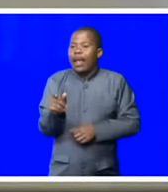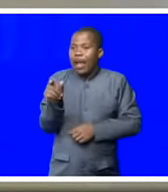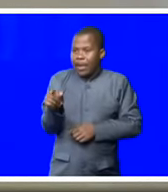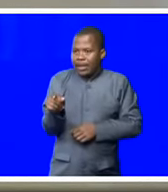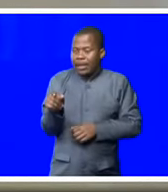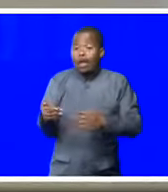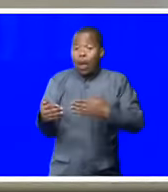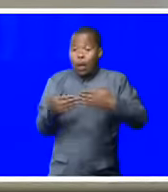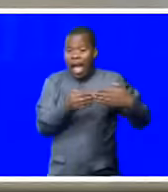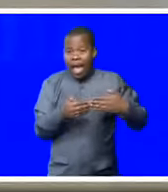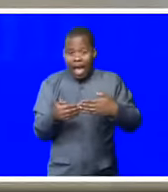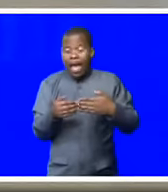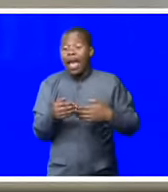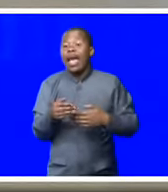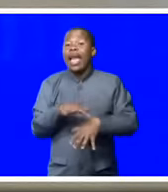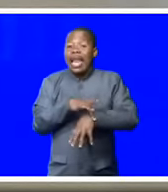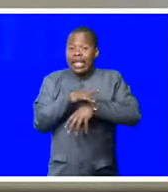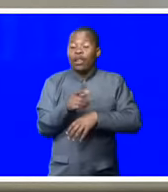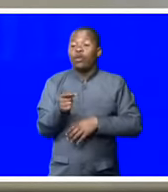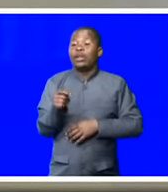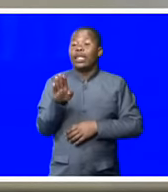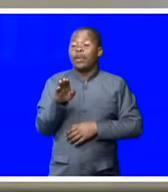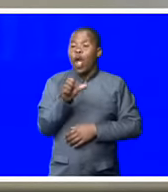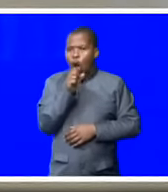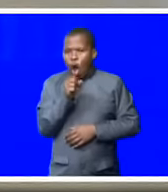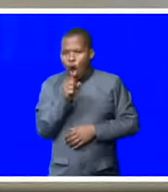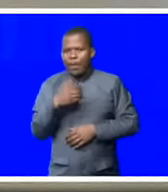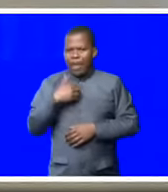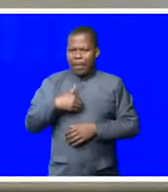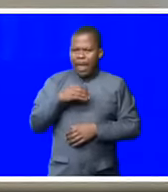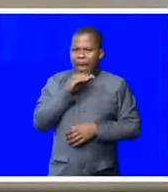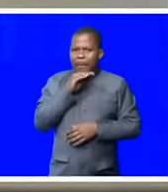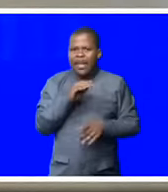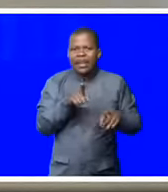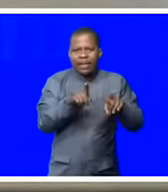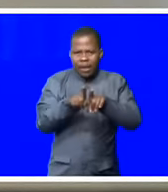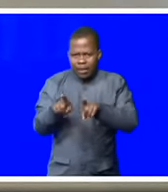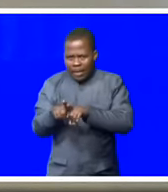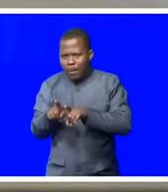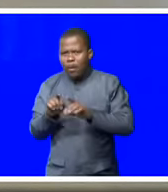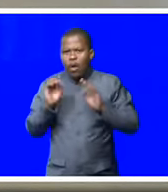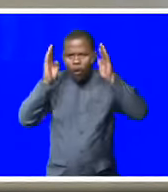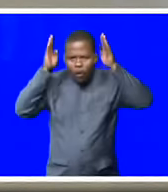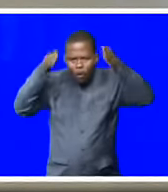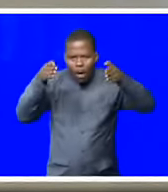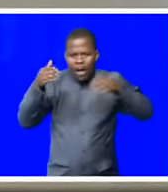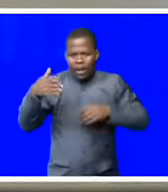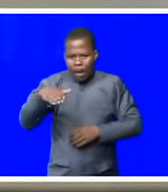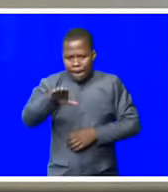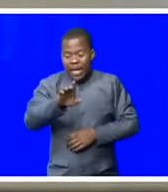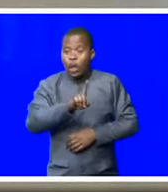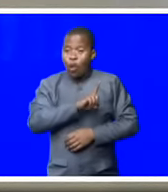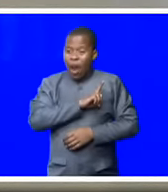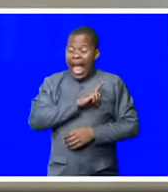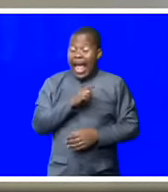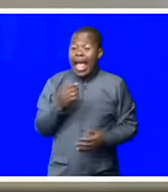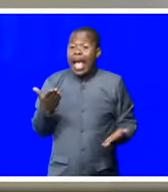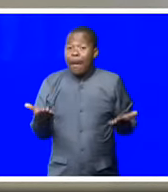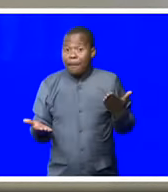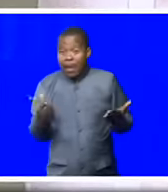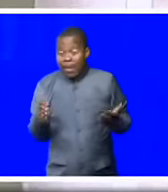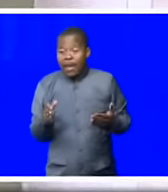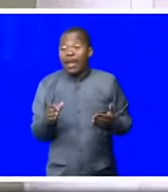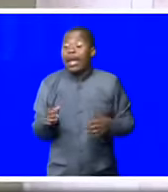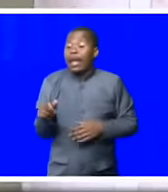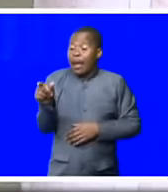labalashelwa iTB kuthi nabo singabashiyi ngaphandle. Ngoba ngetizathu letehlukene utawukhanza ukuthi